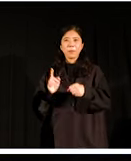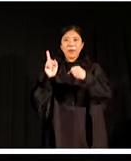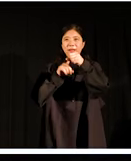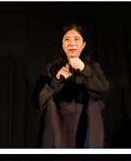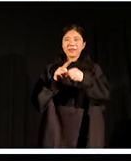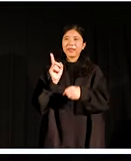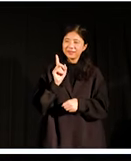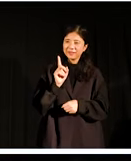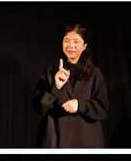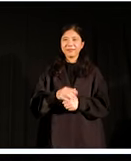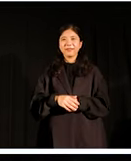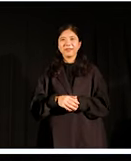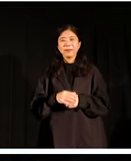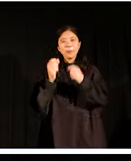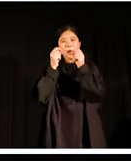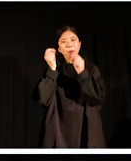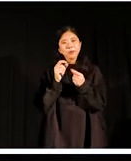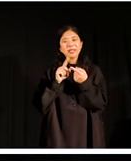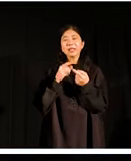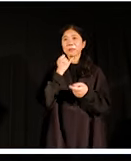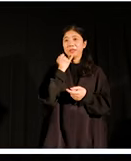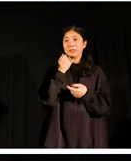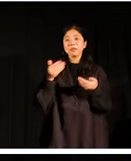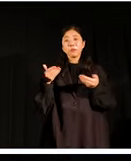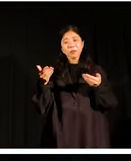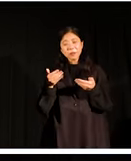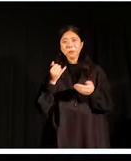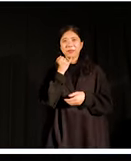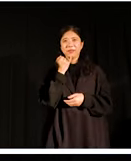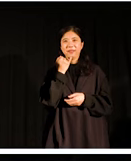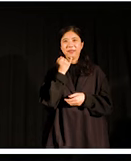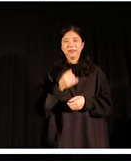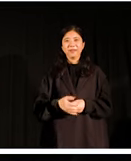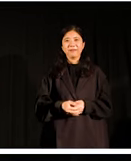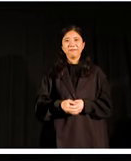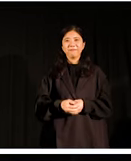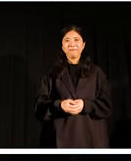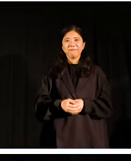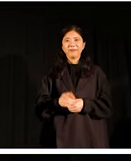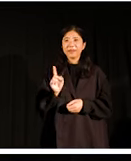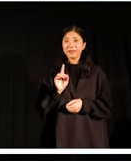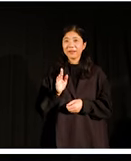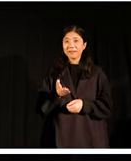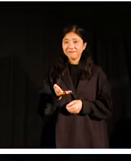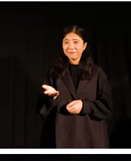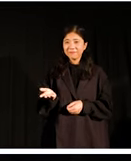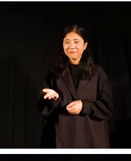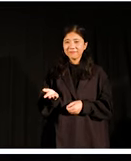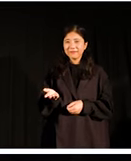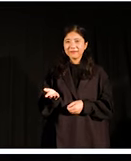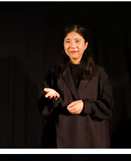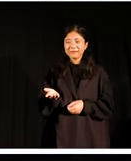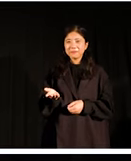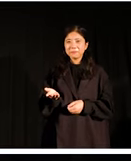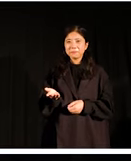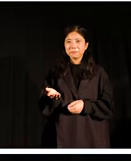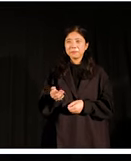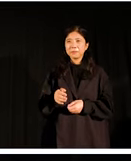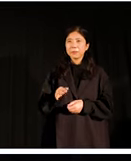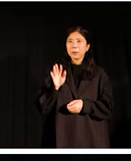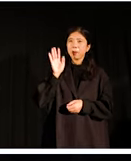ものま個人的でもあのお仕事でもなんかありましたらそうあのそれぞれのビジョンというか